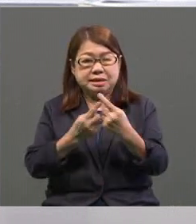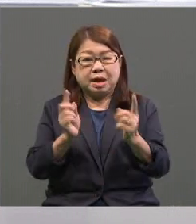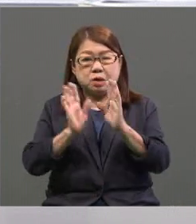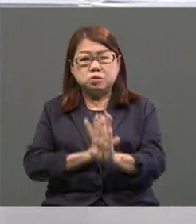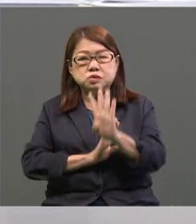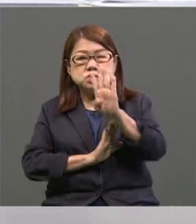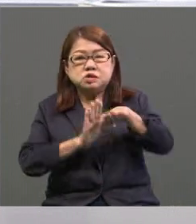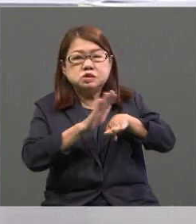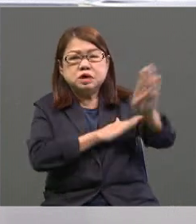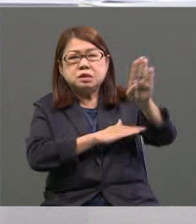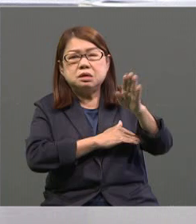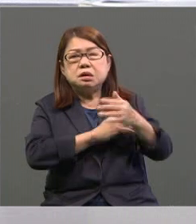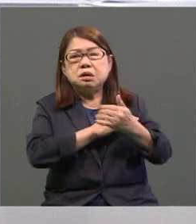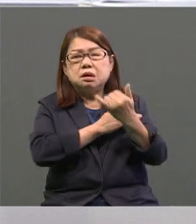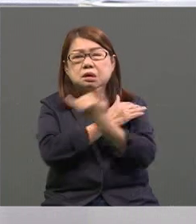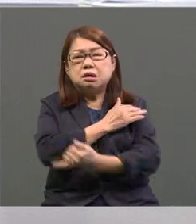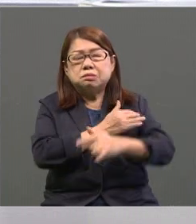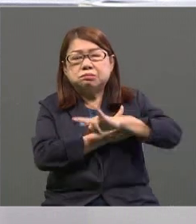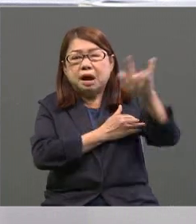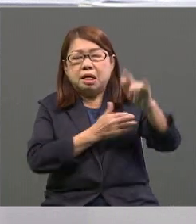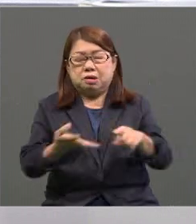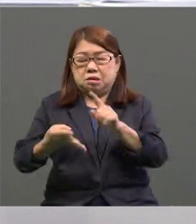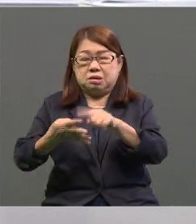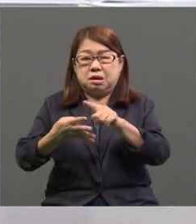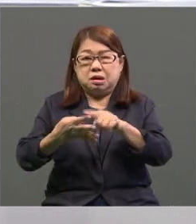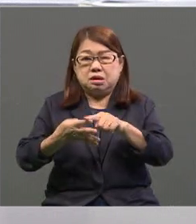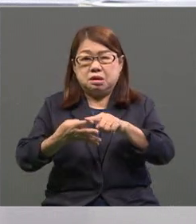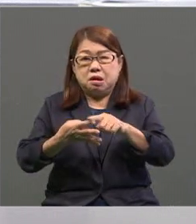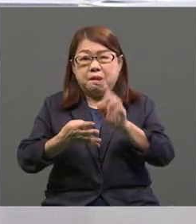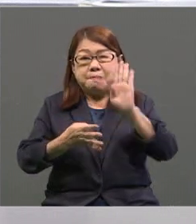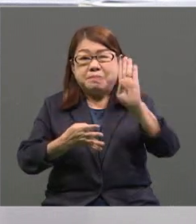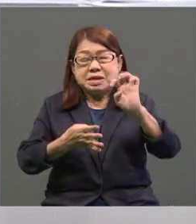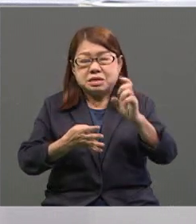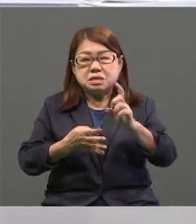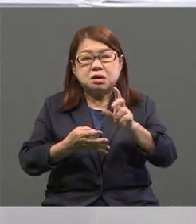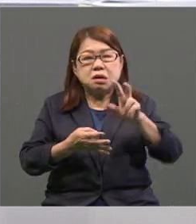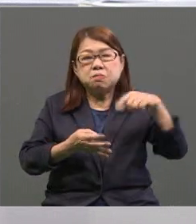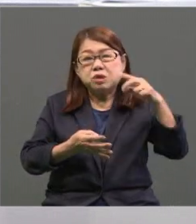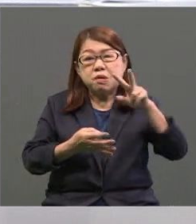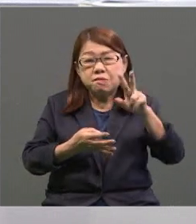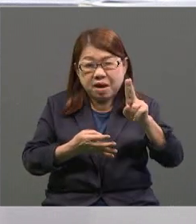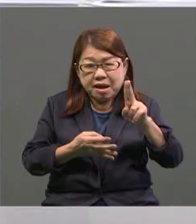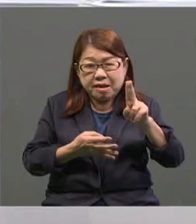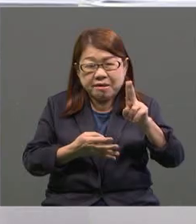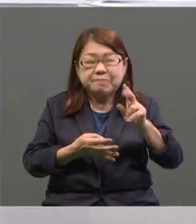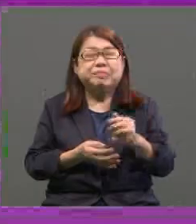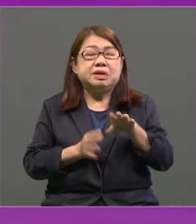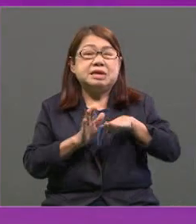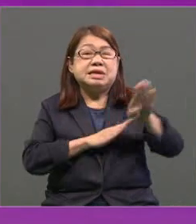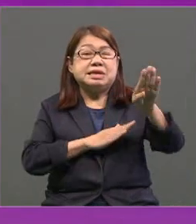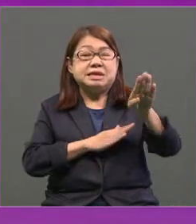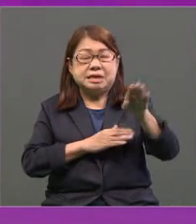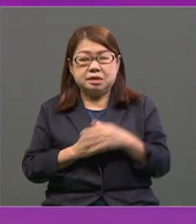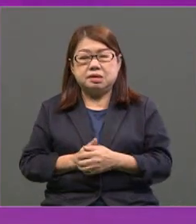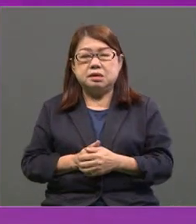หนีไปต่างประเทศละในจำนวนนั้นก็จะมีบิ๊กน้องชายของ Benz deonกับแฟนสาวที่เป็นอดีตuty Girl 2คน